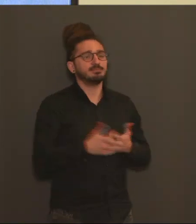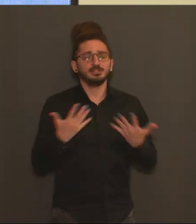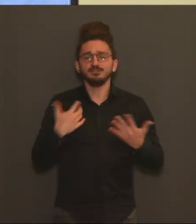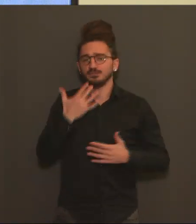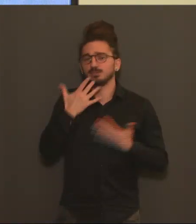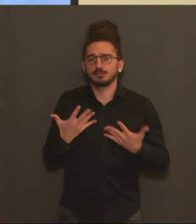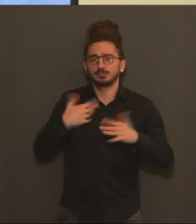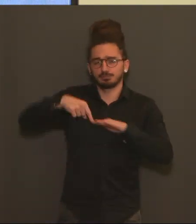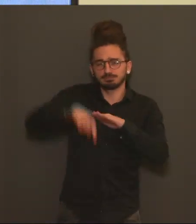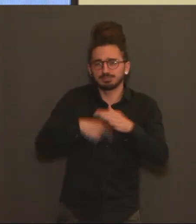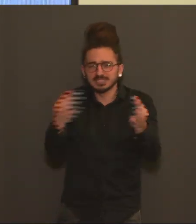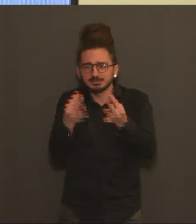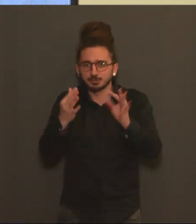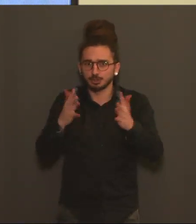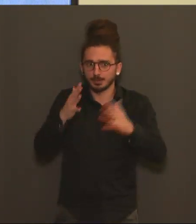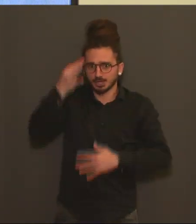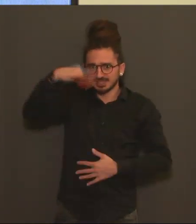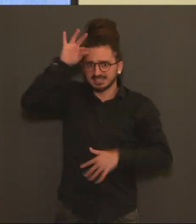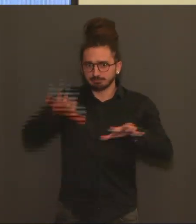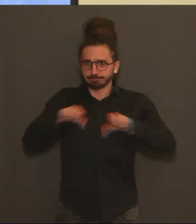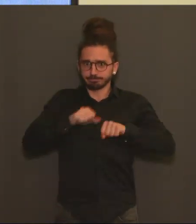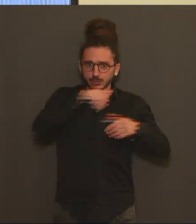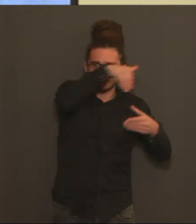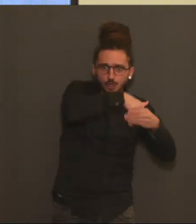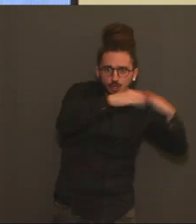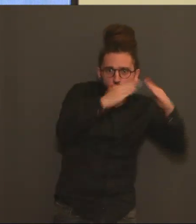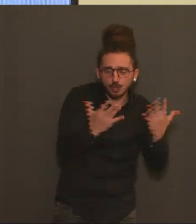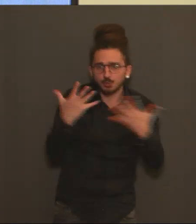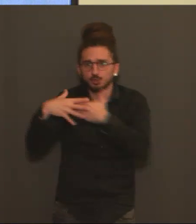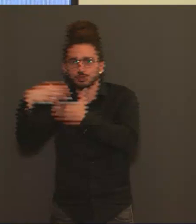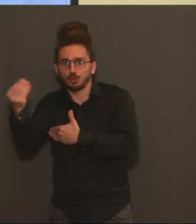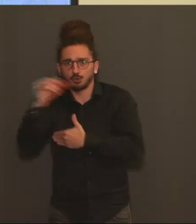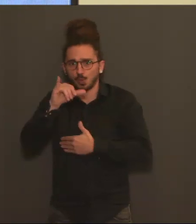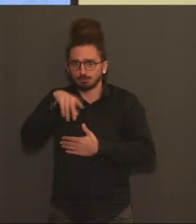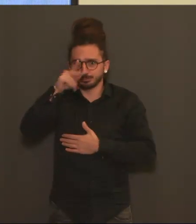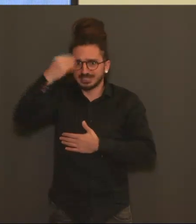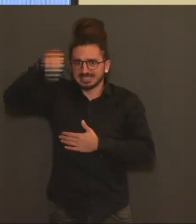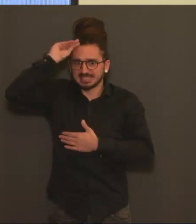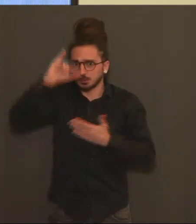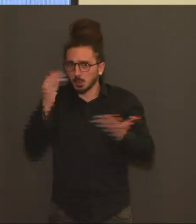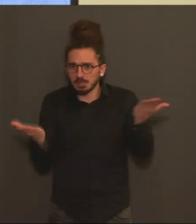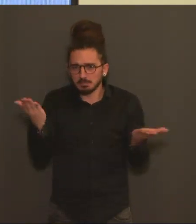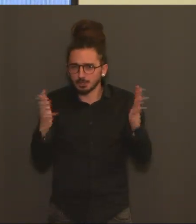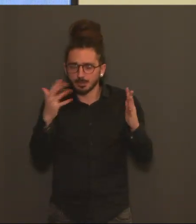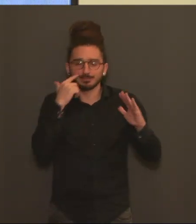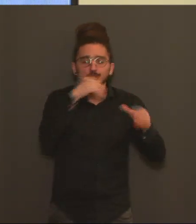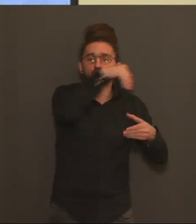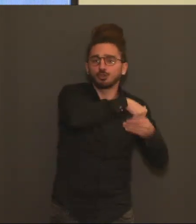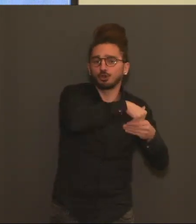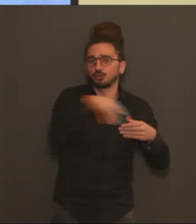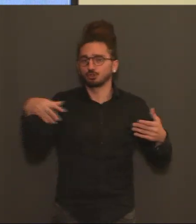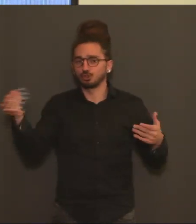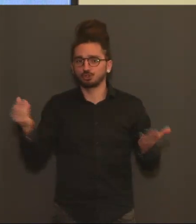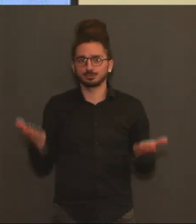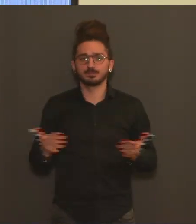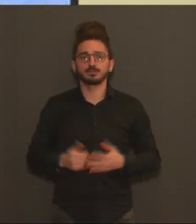et les risques à l'intérieur comme à l'extérieur. On sait que le mode de transmission majeur, c'est la